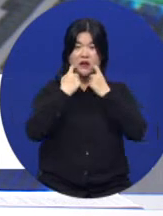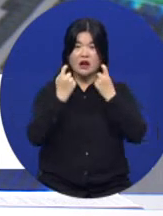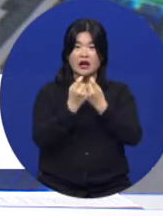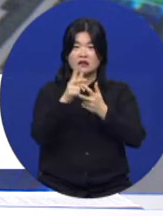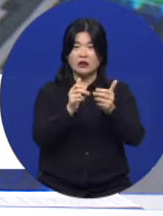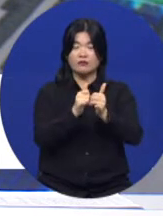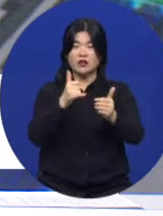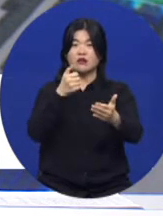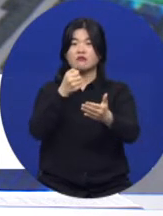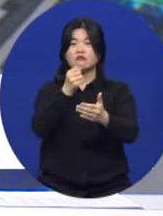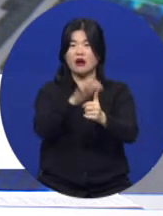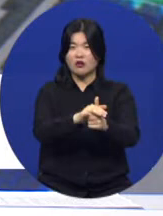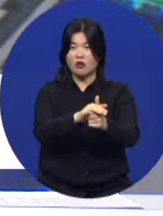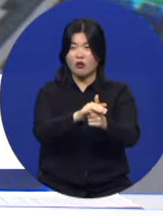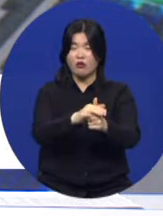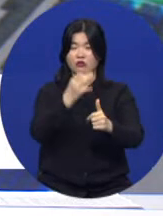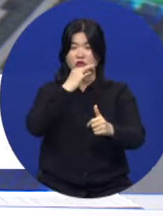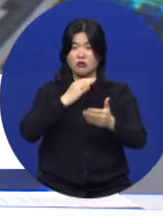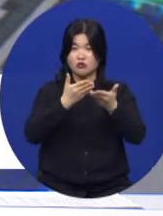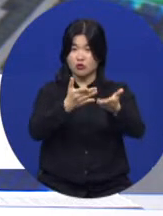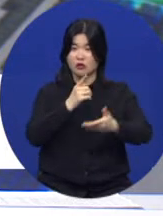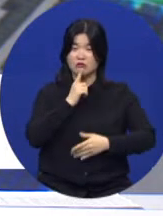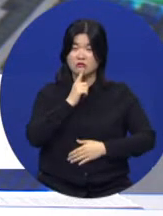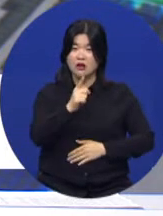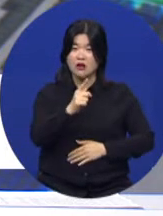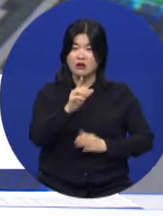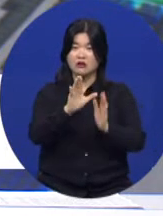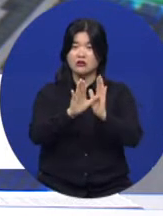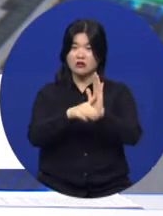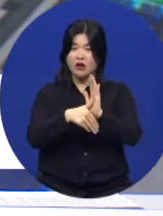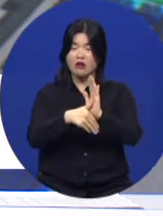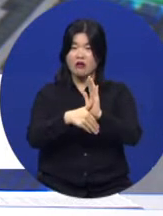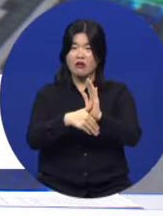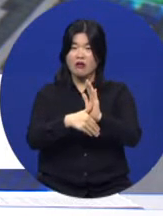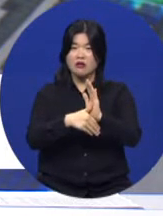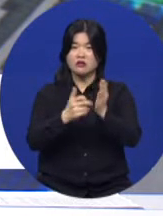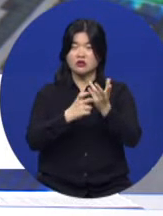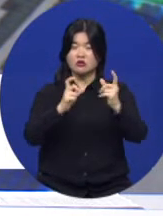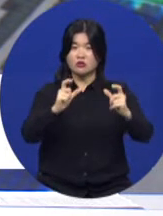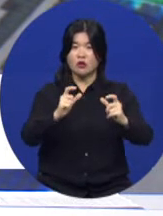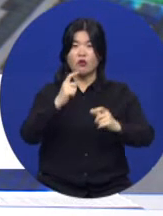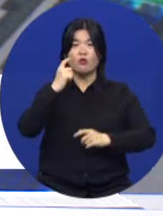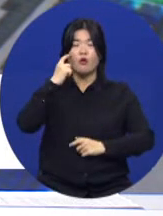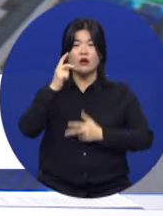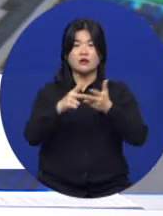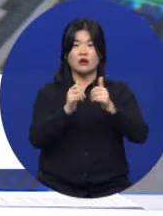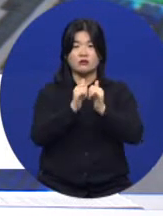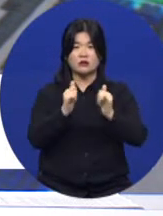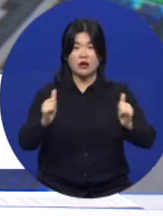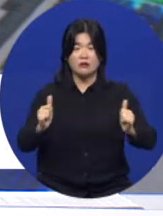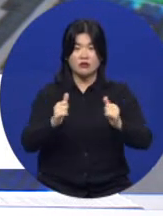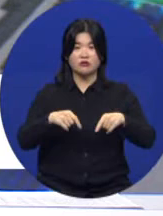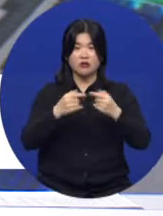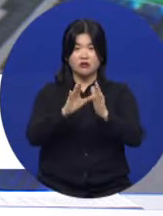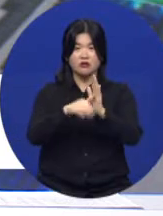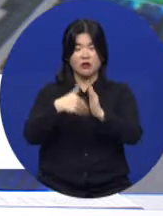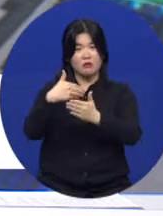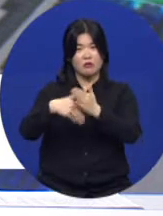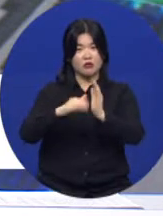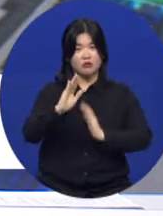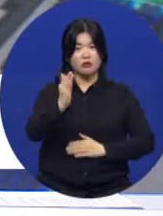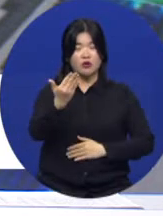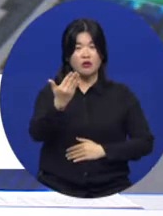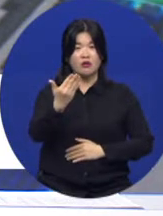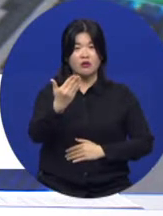사업자에게 맡겨 특혜를 주었다는 것입니다. 당시 지방공기업인 제주개발공사는 왜 사업 참여에서